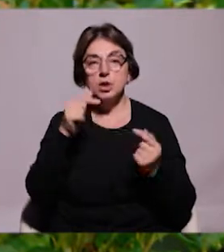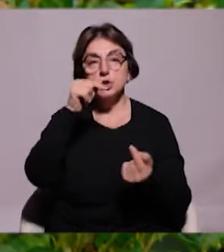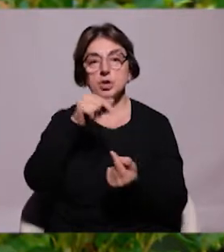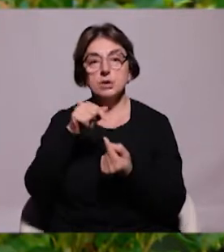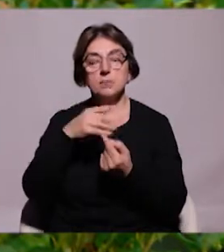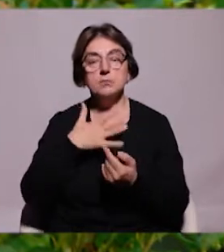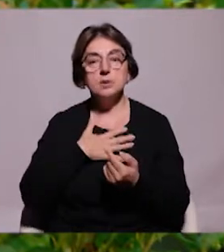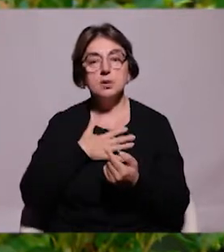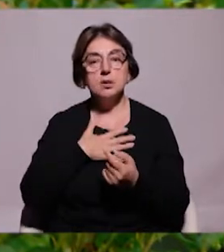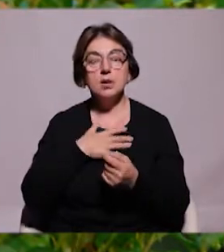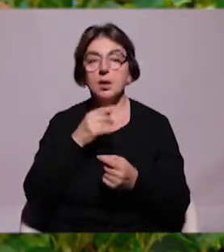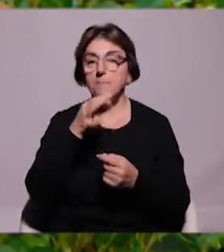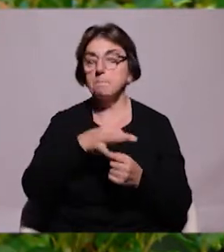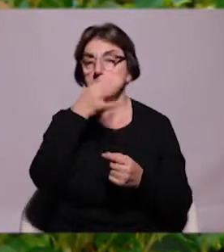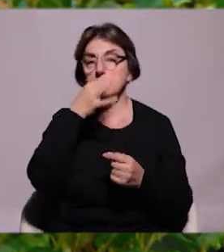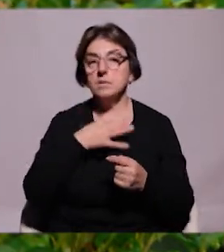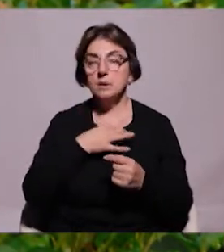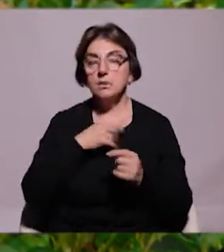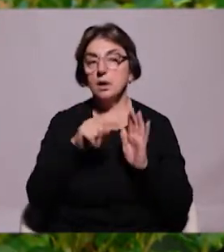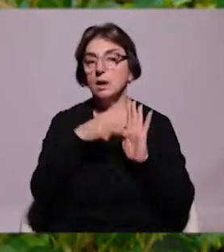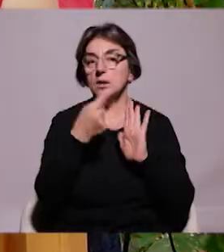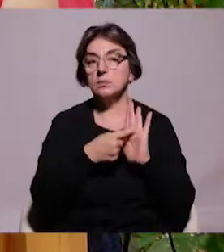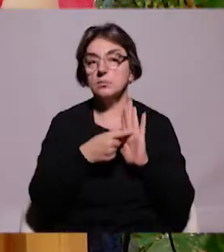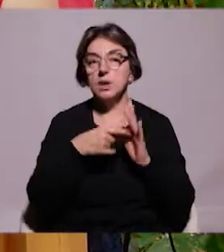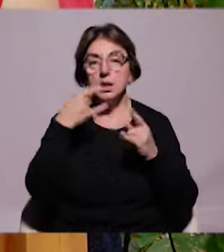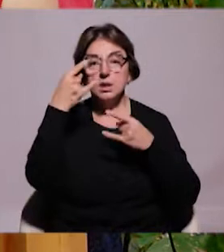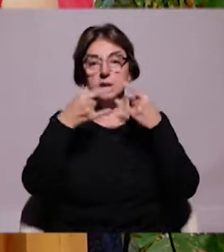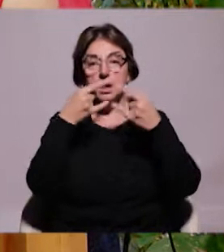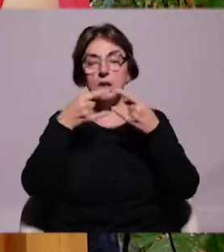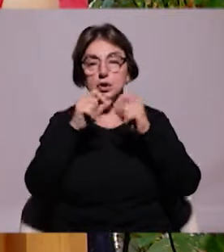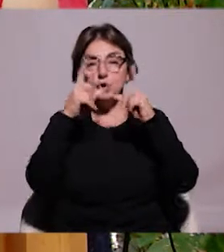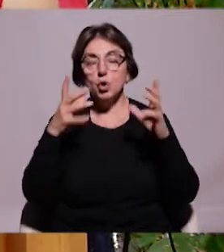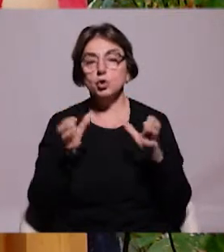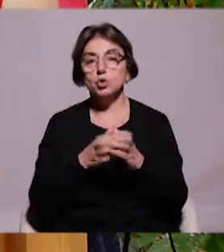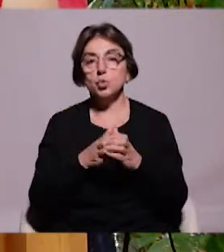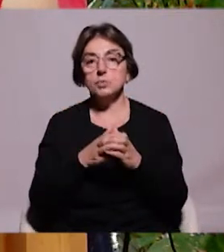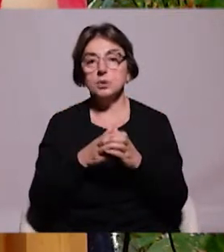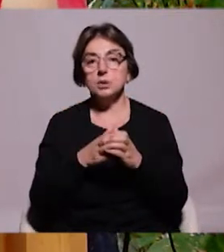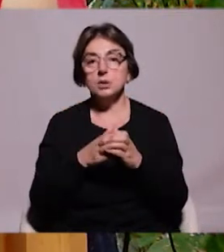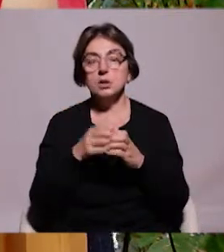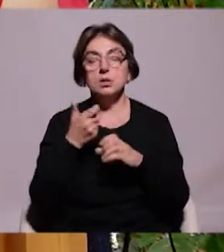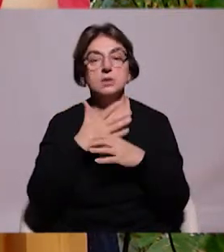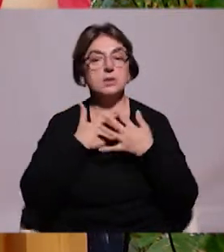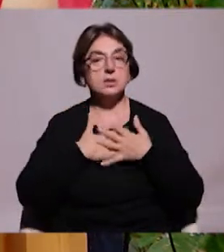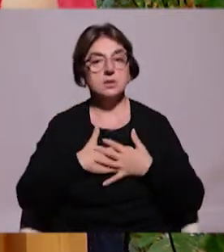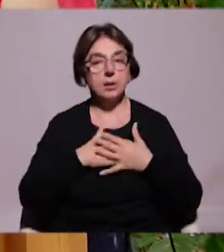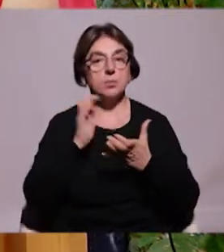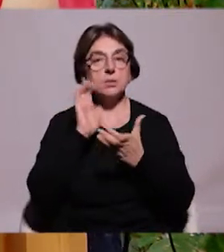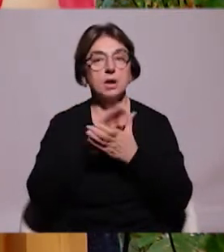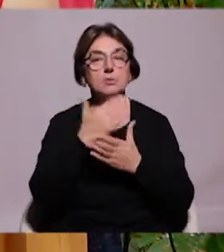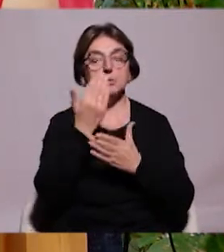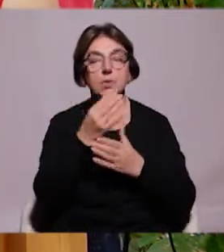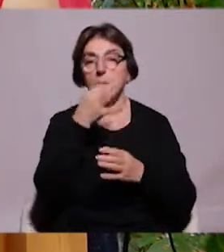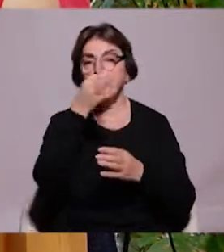მიხედვით მინდა გასცეთ კითხვებს პასუხი და ტელესკოლის ჯგუფში დიდი სიამოვნებით გავეცნობთ